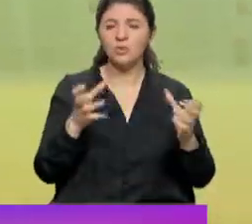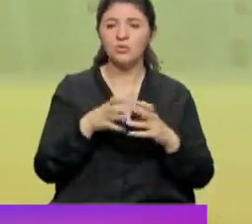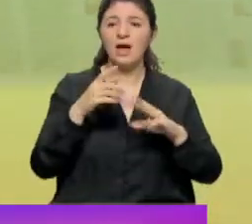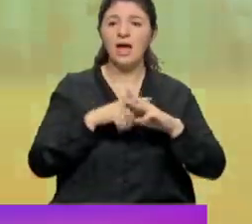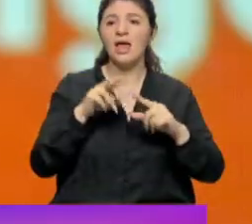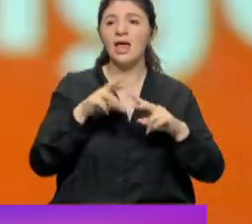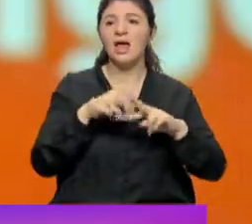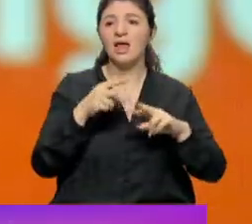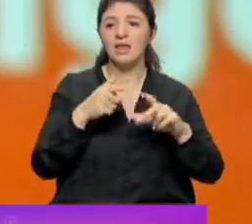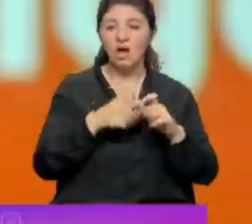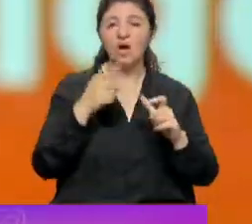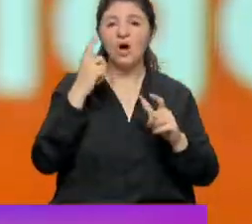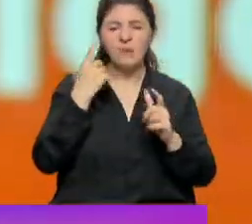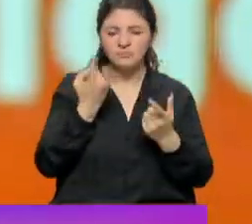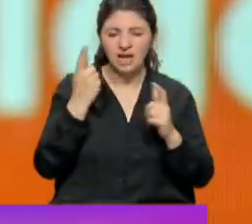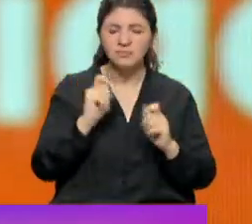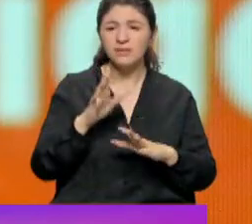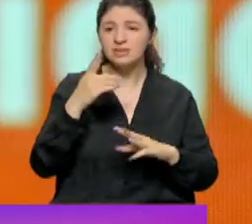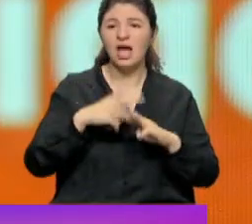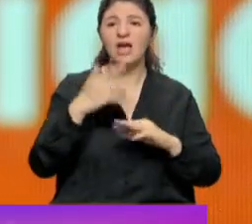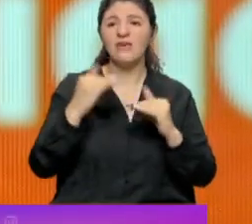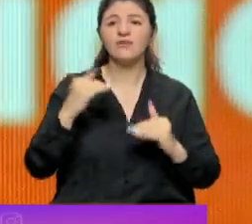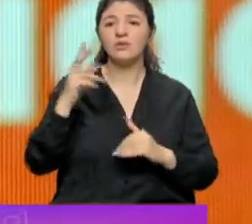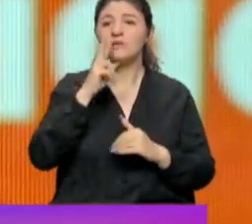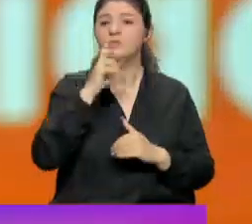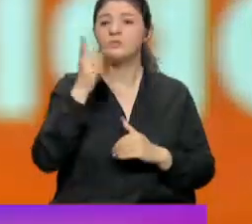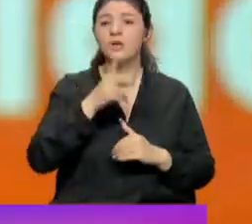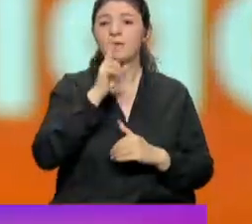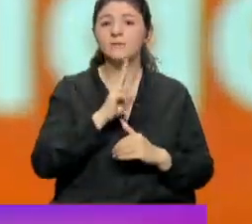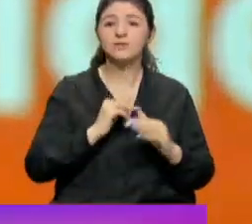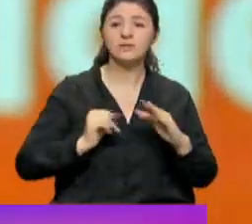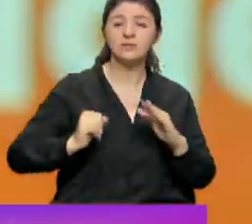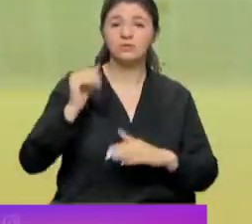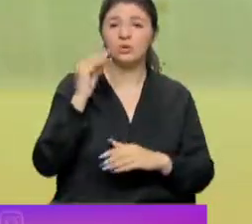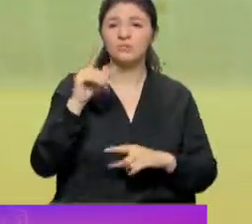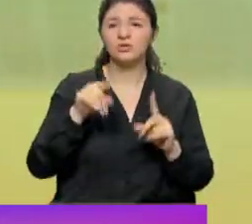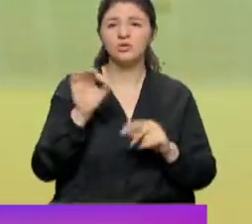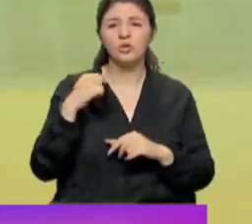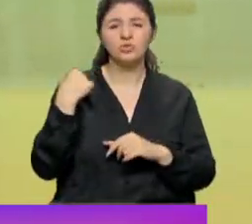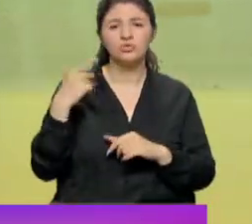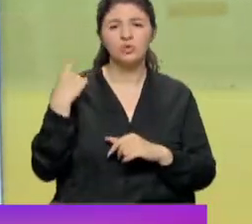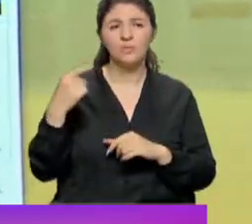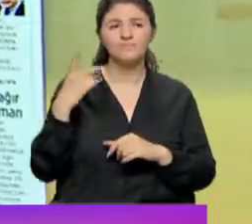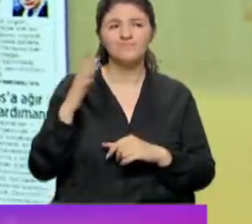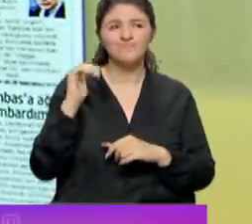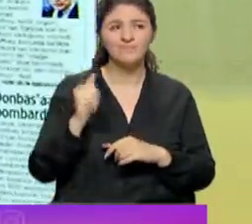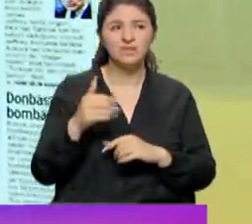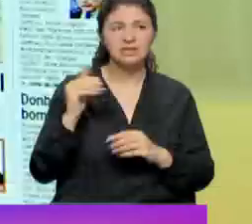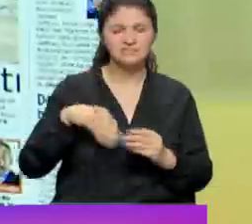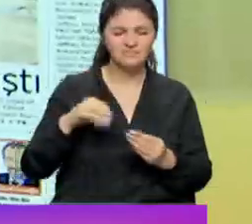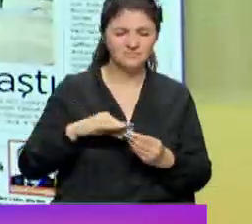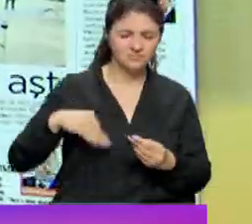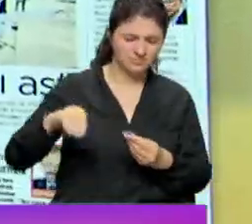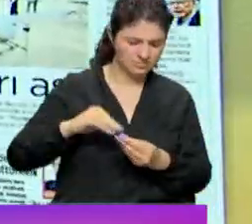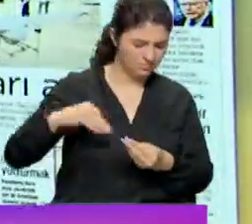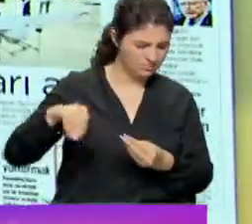grubu evrak ve önlem alınmazsa enflasyon 100'de 200'e gider ama bazen şöyle düşünüyorum her gün gelen